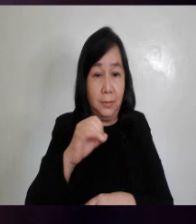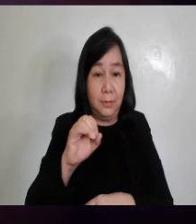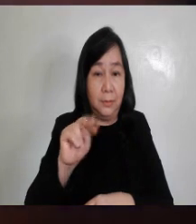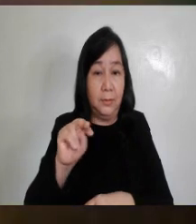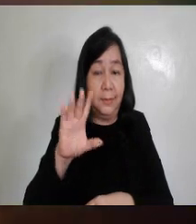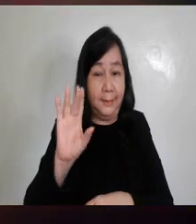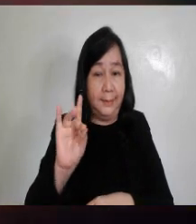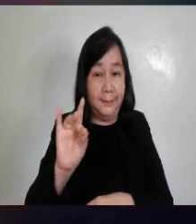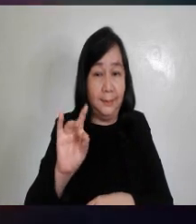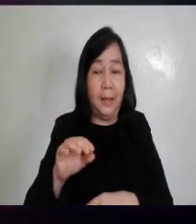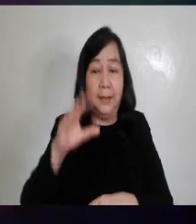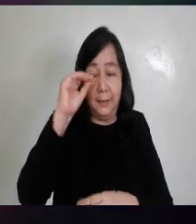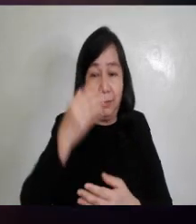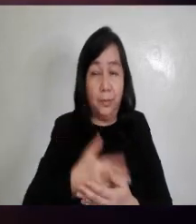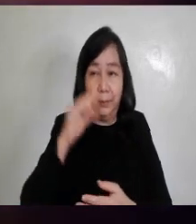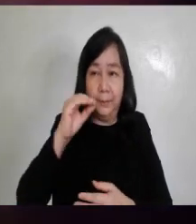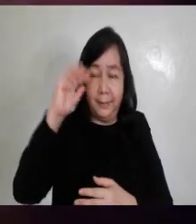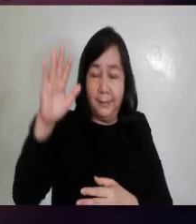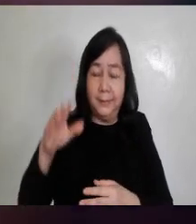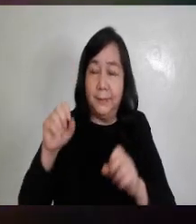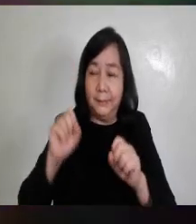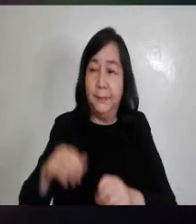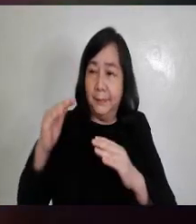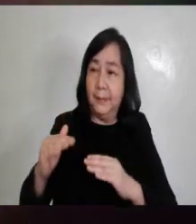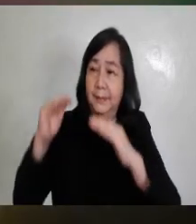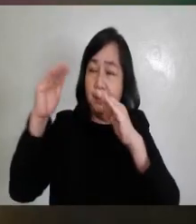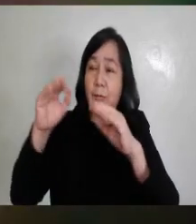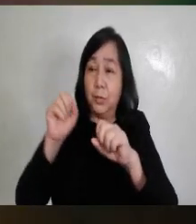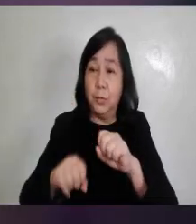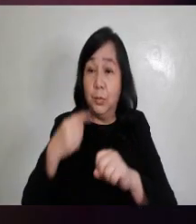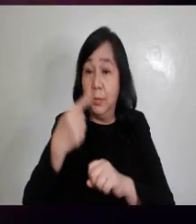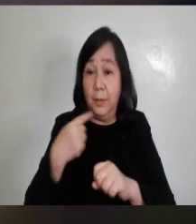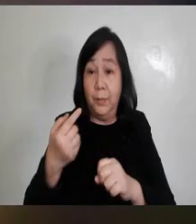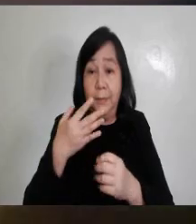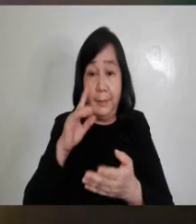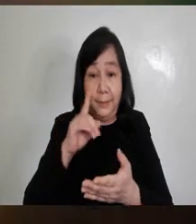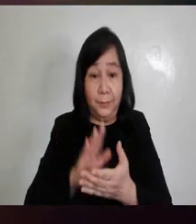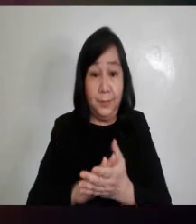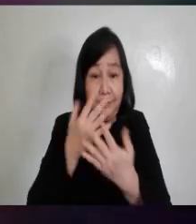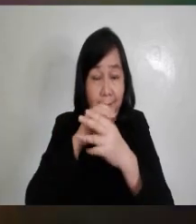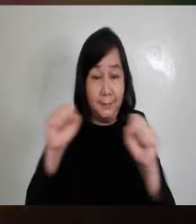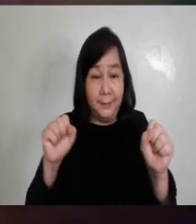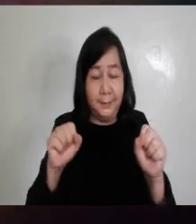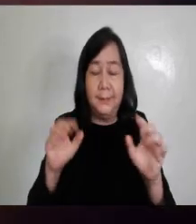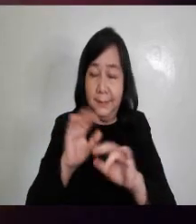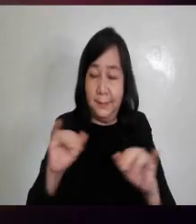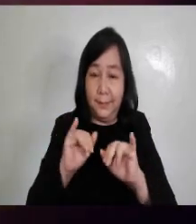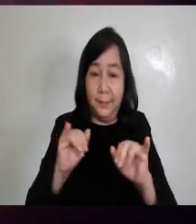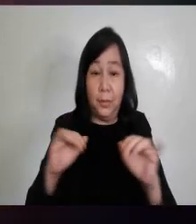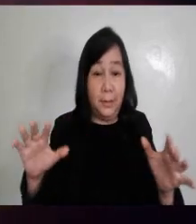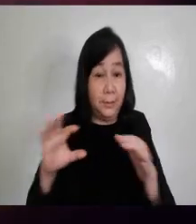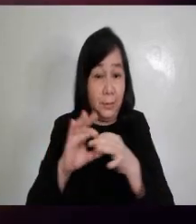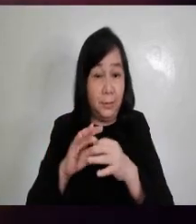tao ay kailangang itaas upang ang lahat ng maniwala sa Kanya ay maligtas. Ito ay may koneksyon